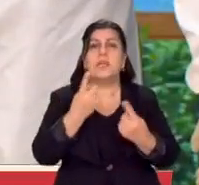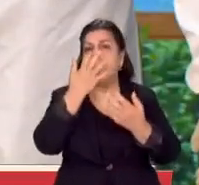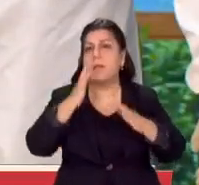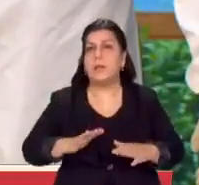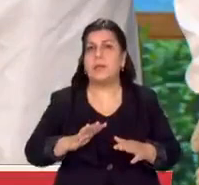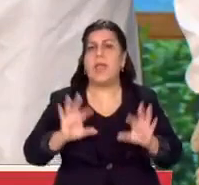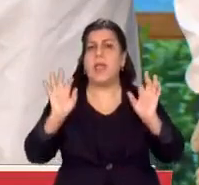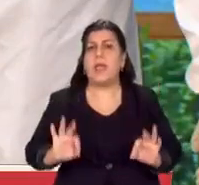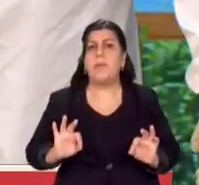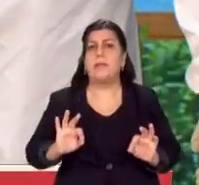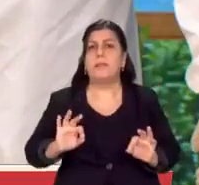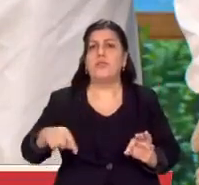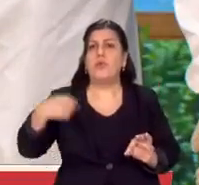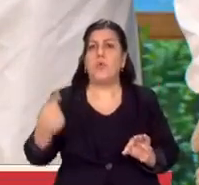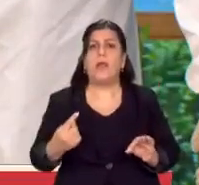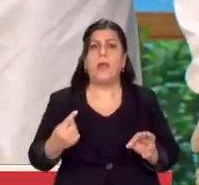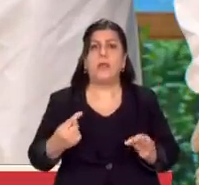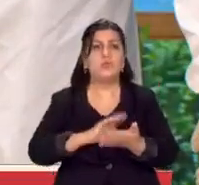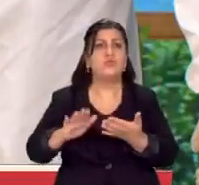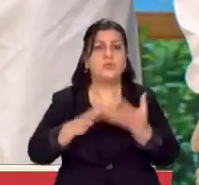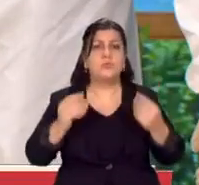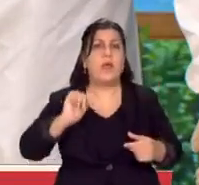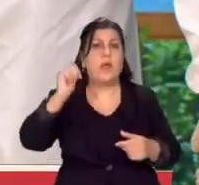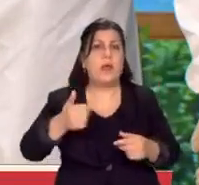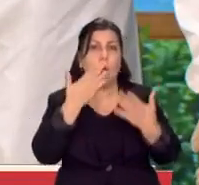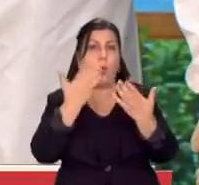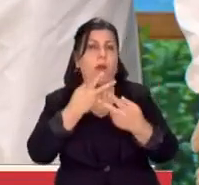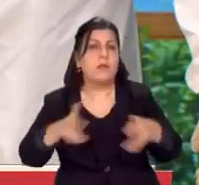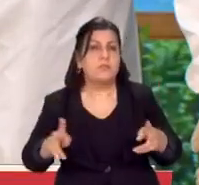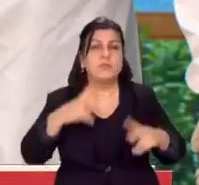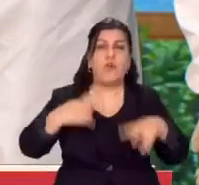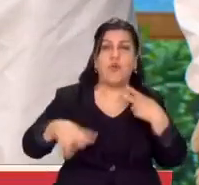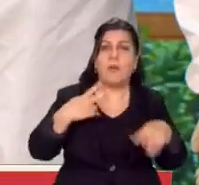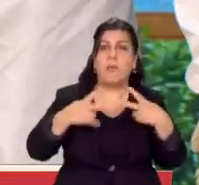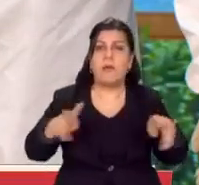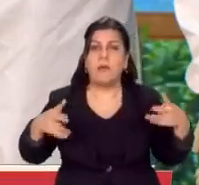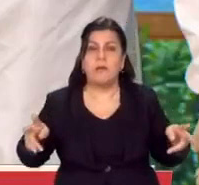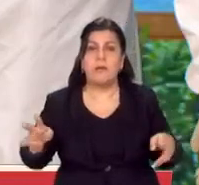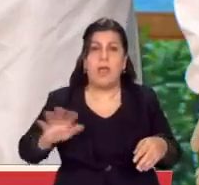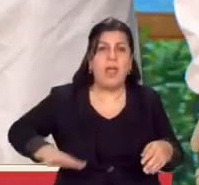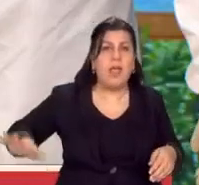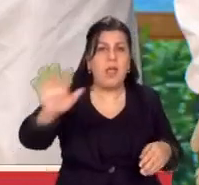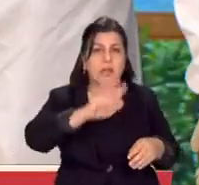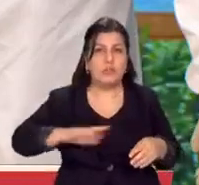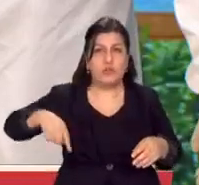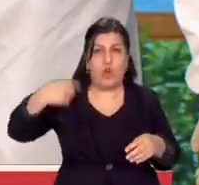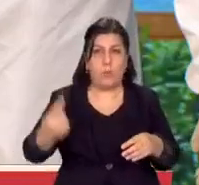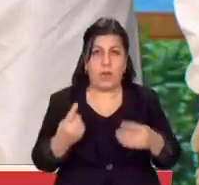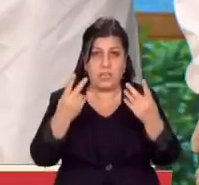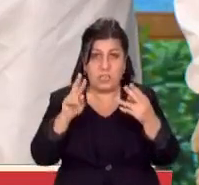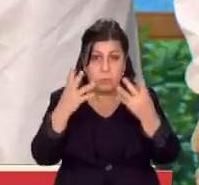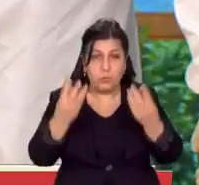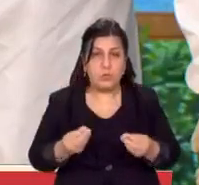hemen normale dönecek miyiz yarın okullar o restoranlar açılacak Herşey normale dönecek mi Bir kere bu beklentide